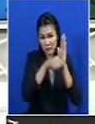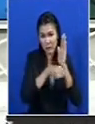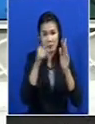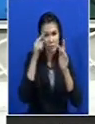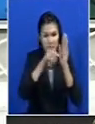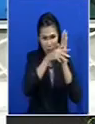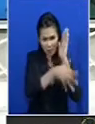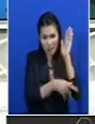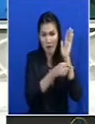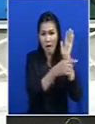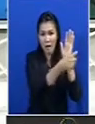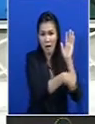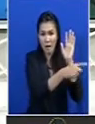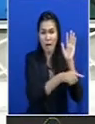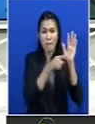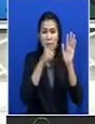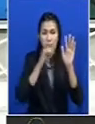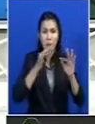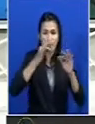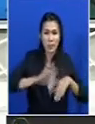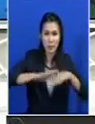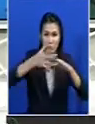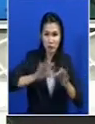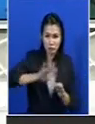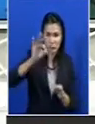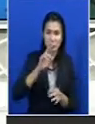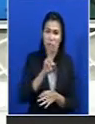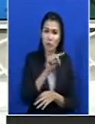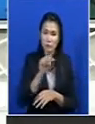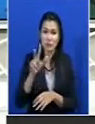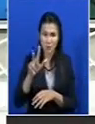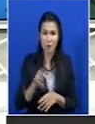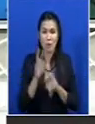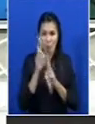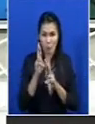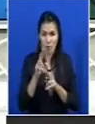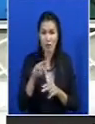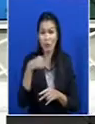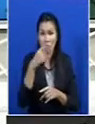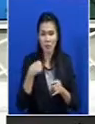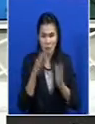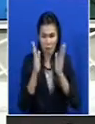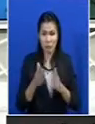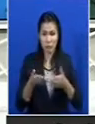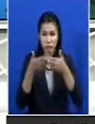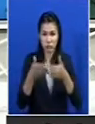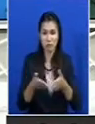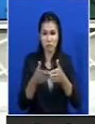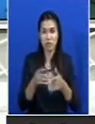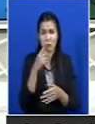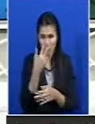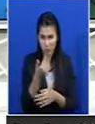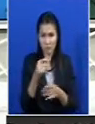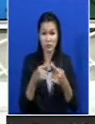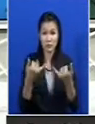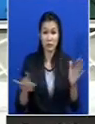ลุมอ่าวไทยครับก็ทำให้คลื่นทะเลลมแรงไปด้วยจะมีคลื่น 2-3 เมตรครับเฝ้าระวังโดยเฉพาะชาวเรือที่จะออกจากฝั่งครับ